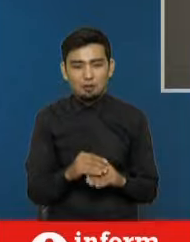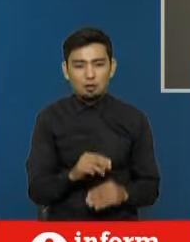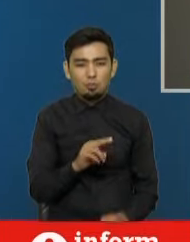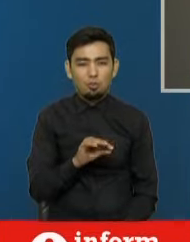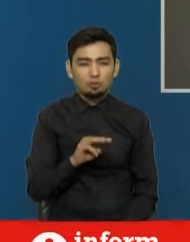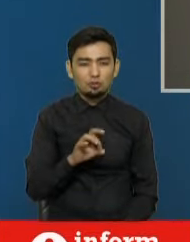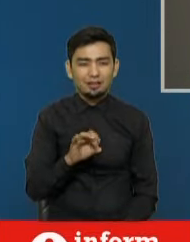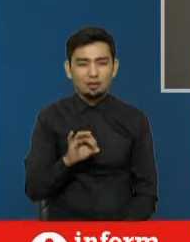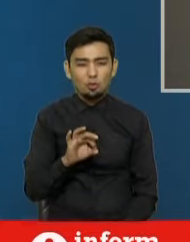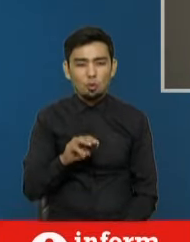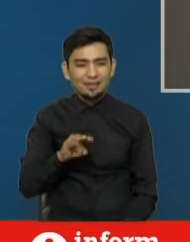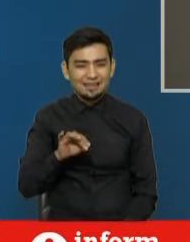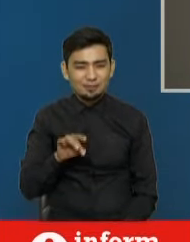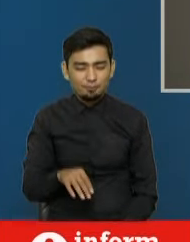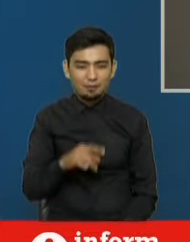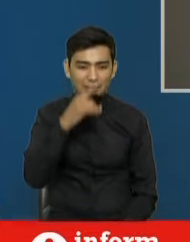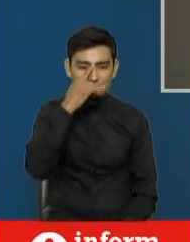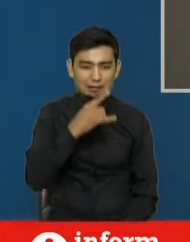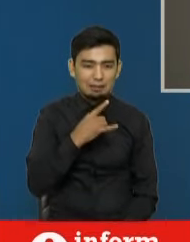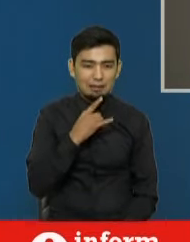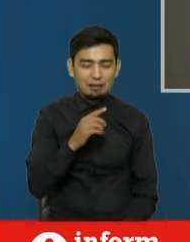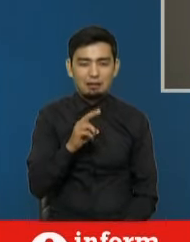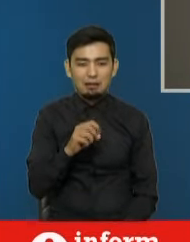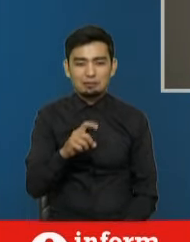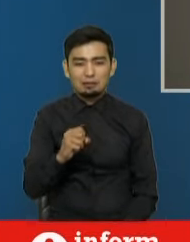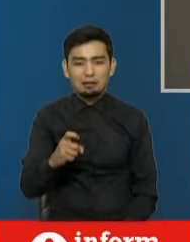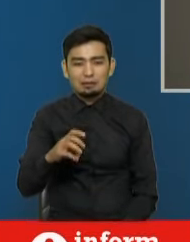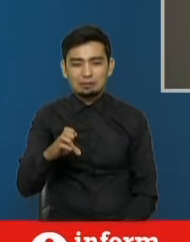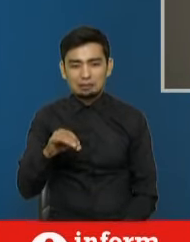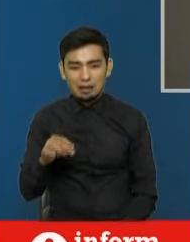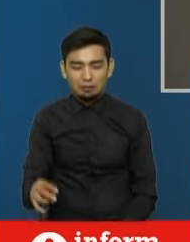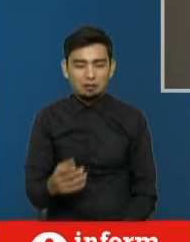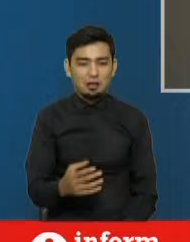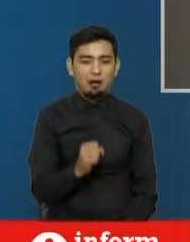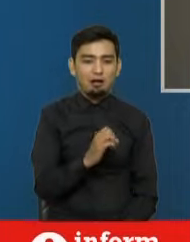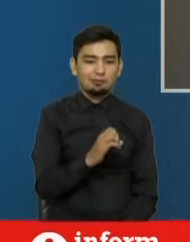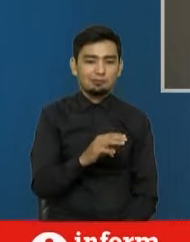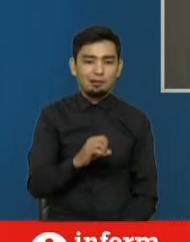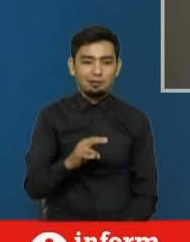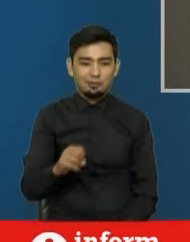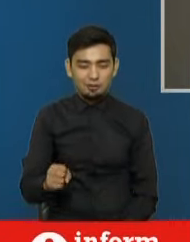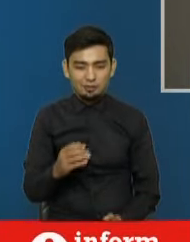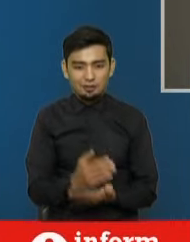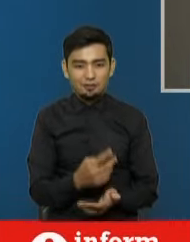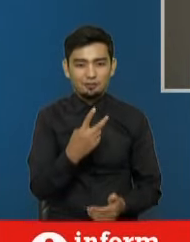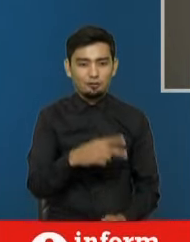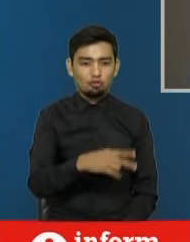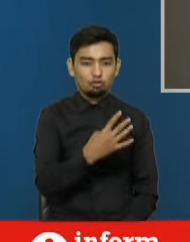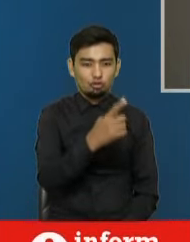Патриотическими именами у нас в Казахстане называют такие имена, как, ну, к примеру, Астана, их у нас по республике